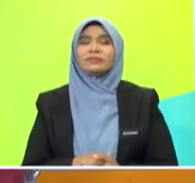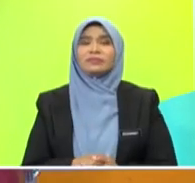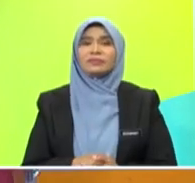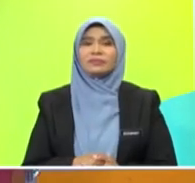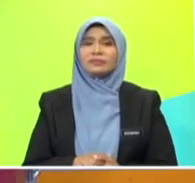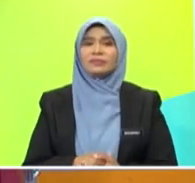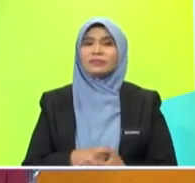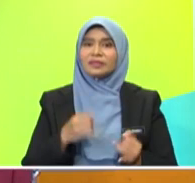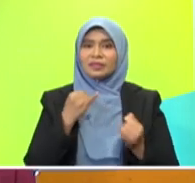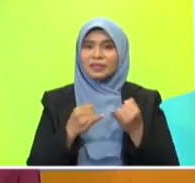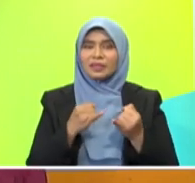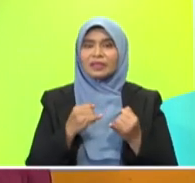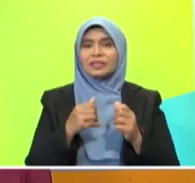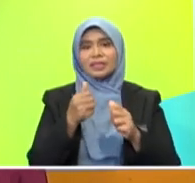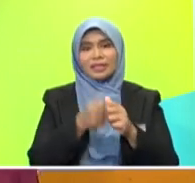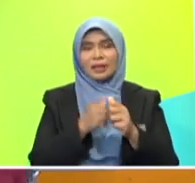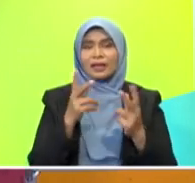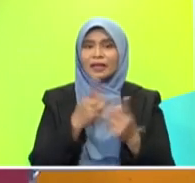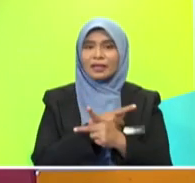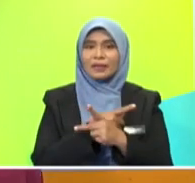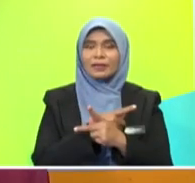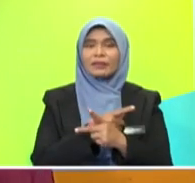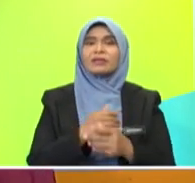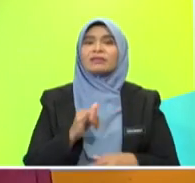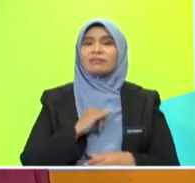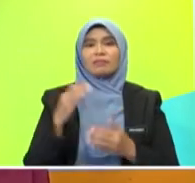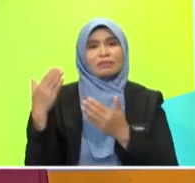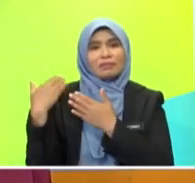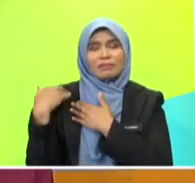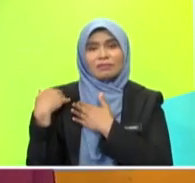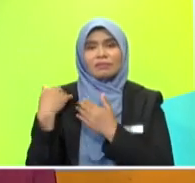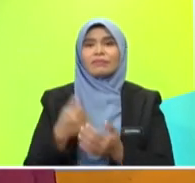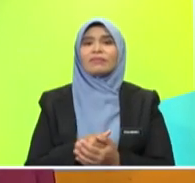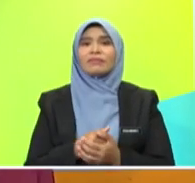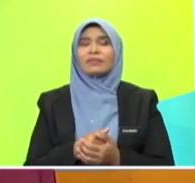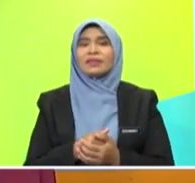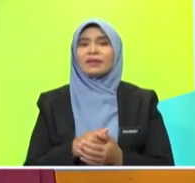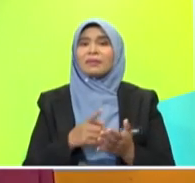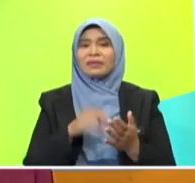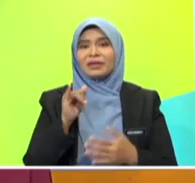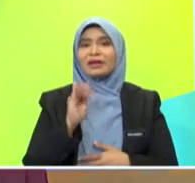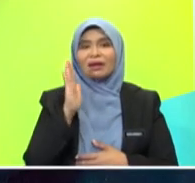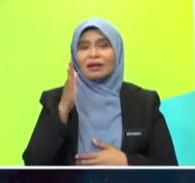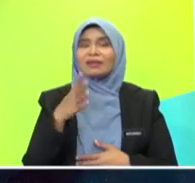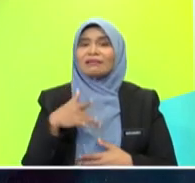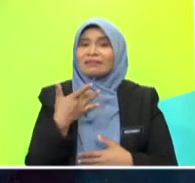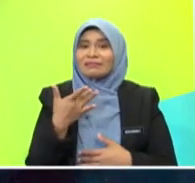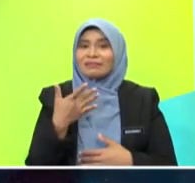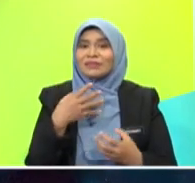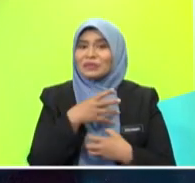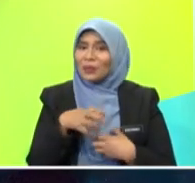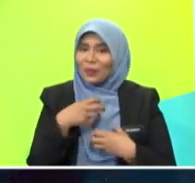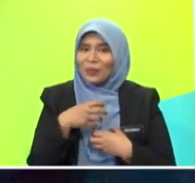jika setiap kali saya bertanggung jawab apa yang kamu akan rasa serono aja ku